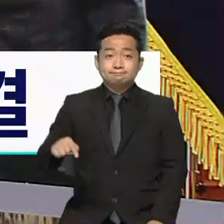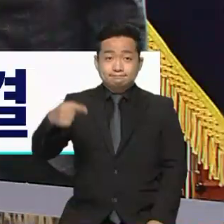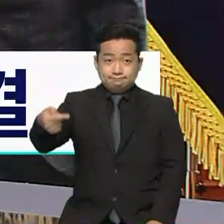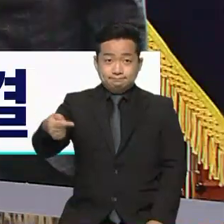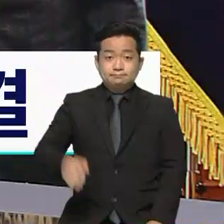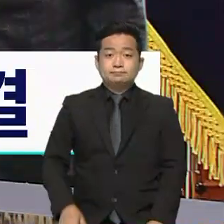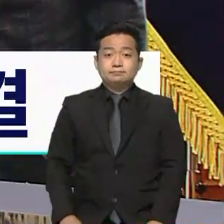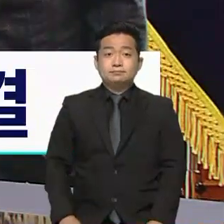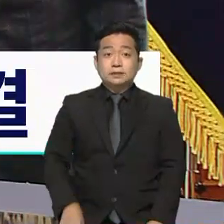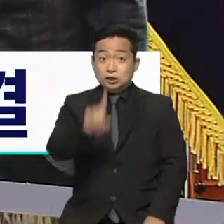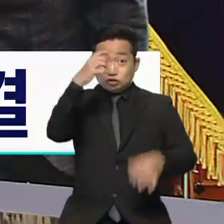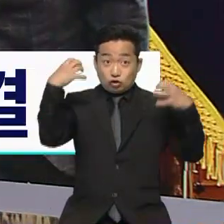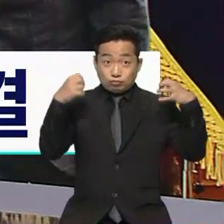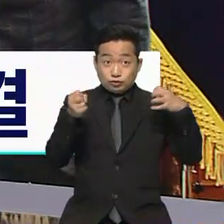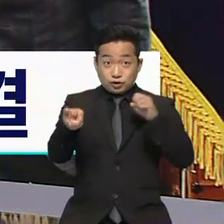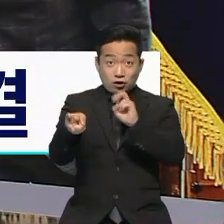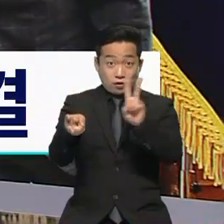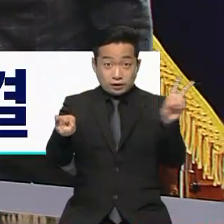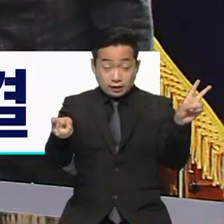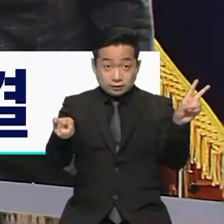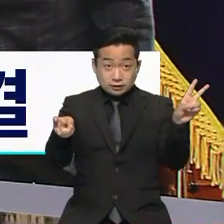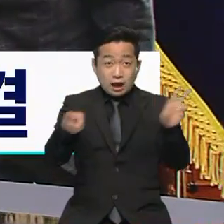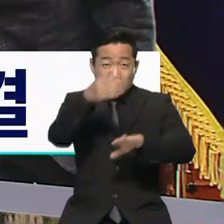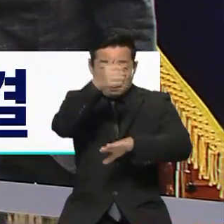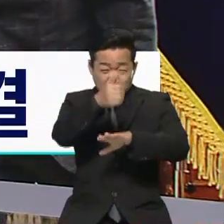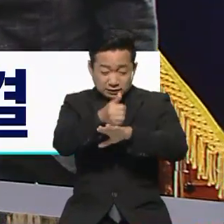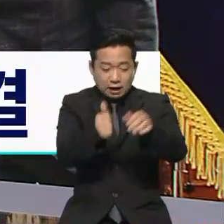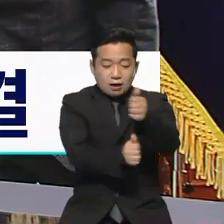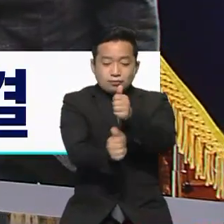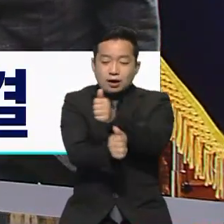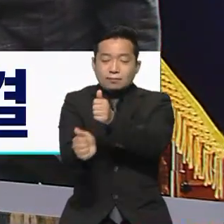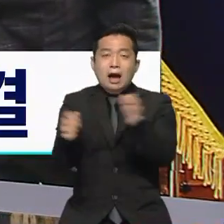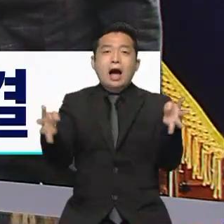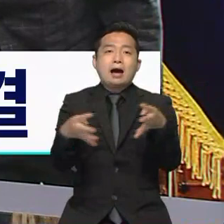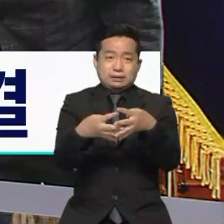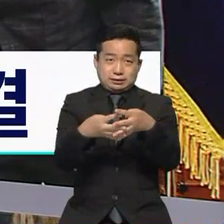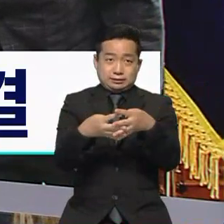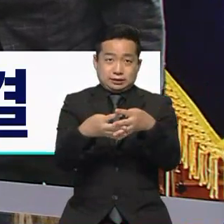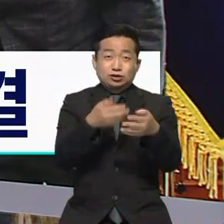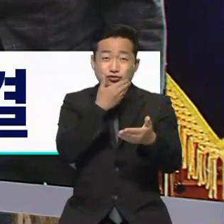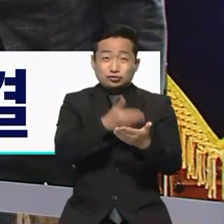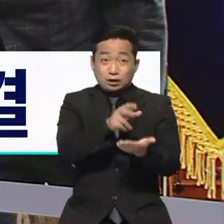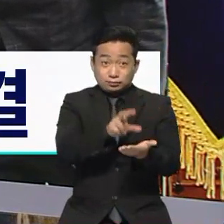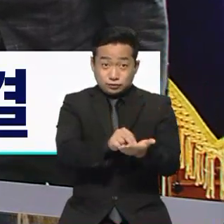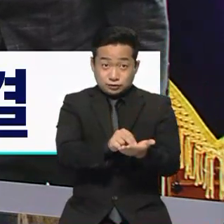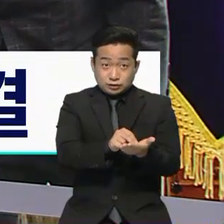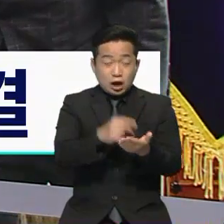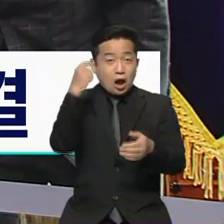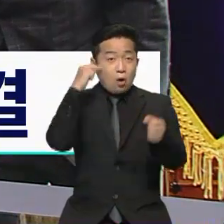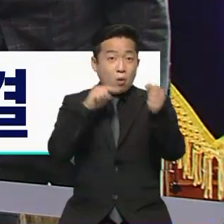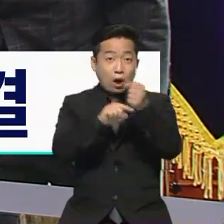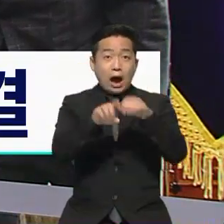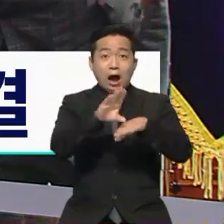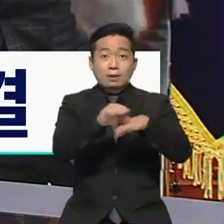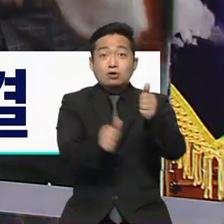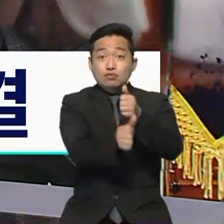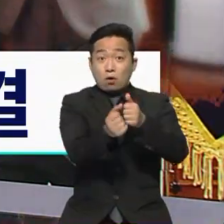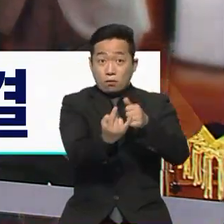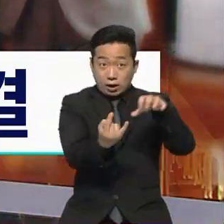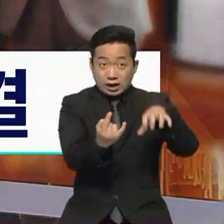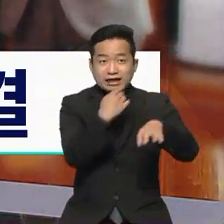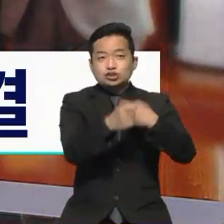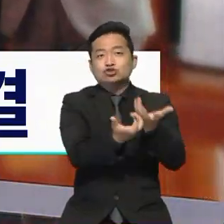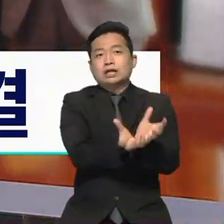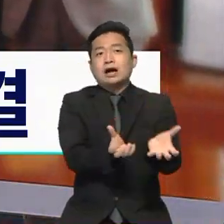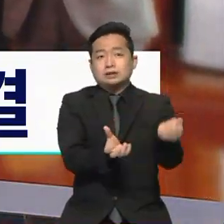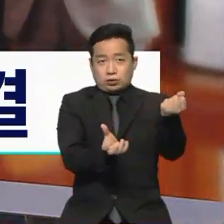다음 소식입니다. 여야가 가까스로 원 구성에 합의했습니다. 핵심 쟁점이었던 과학기술방송통신위원회는